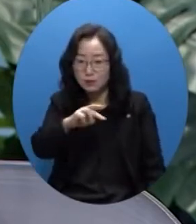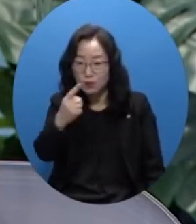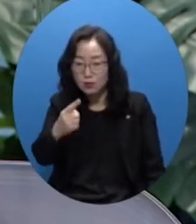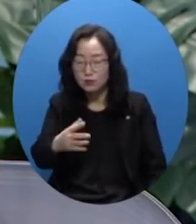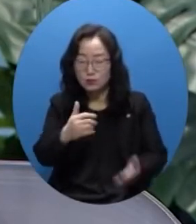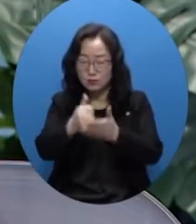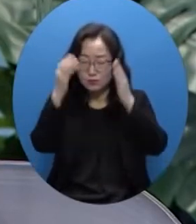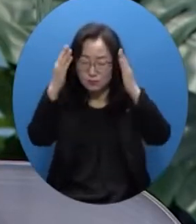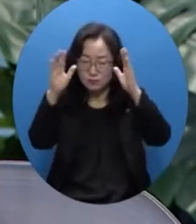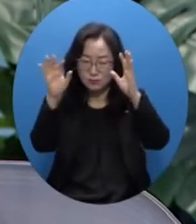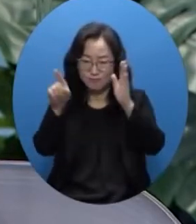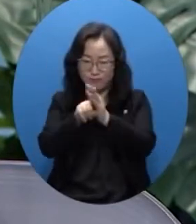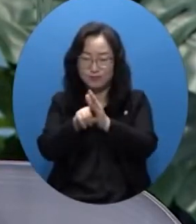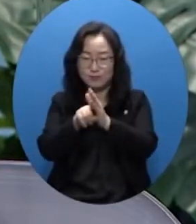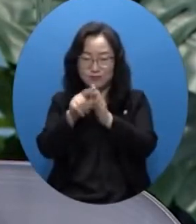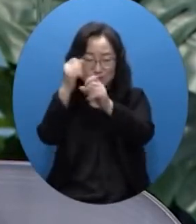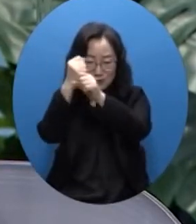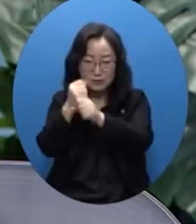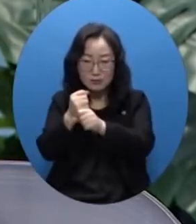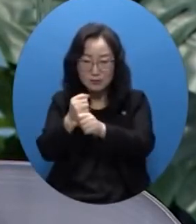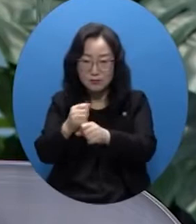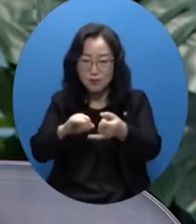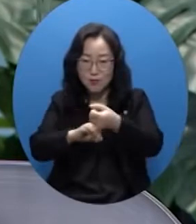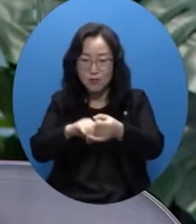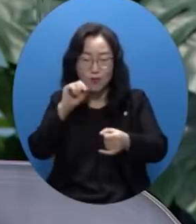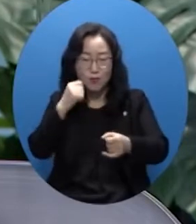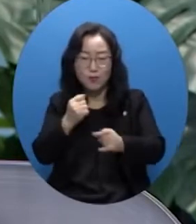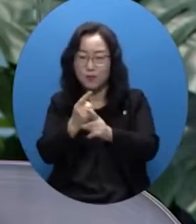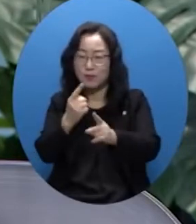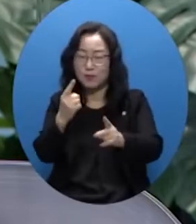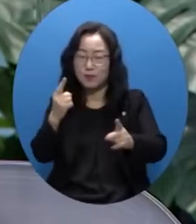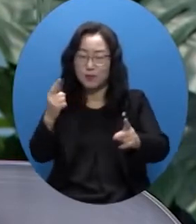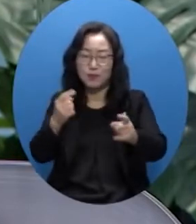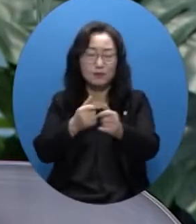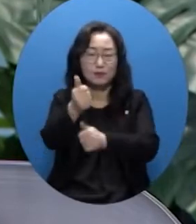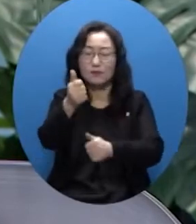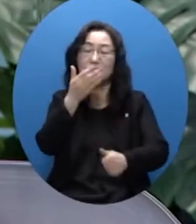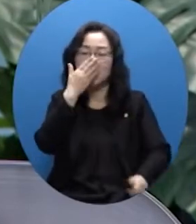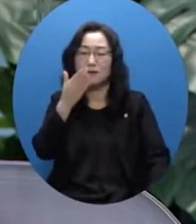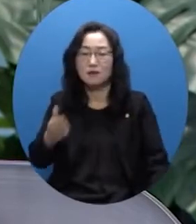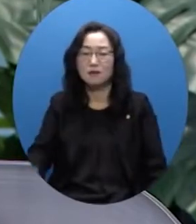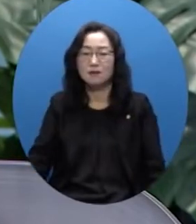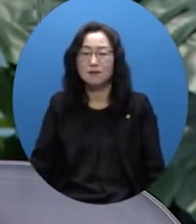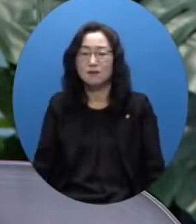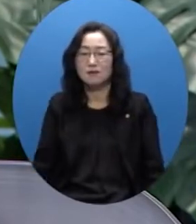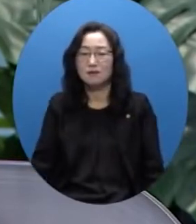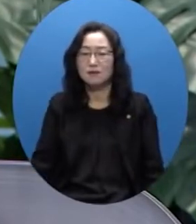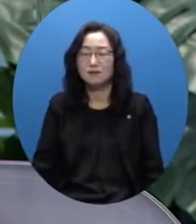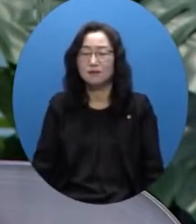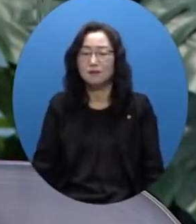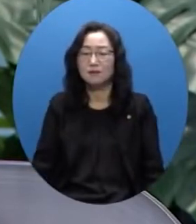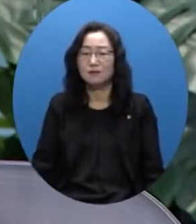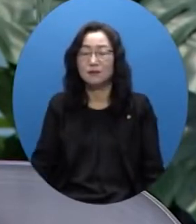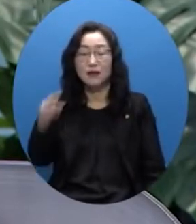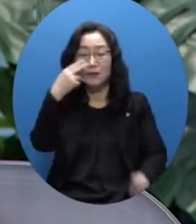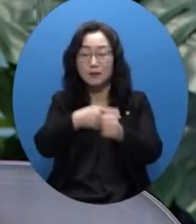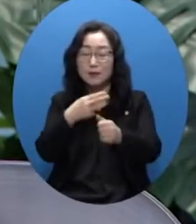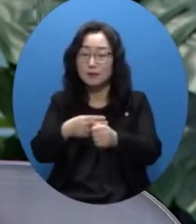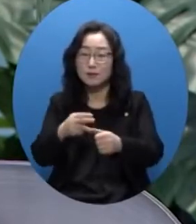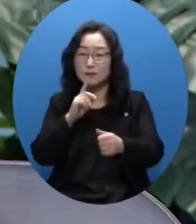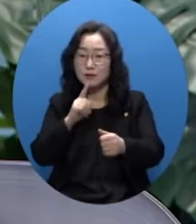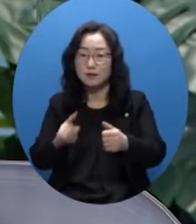꺼져 바라보고 나가면 반드시 우리 모든 어려움을 이기고 승리하게 될 것입니다 사도 바울은 놓아서